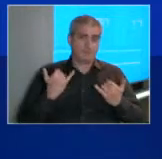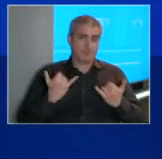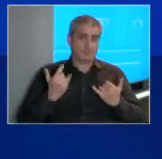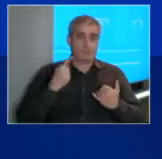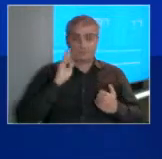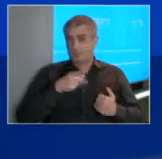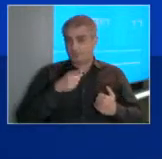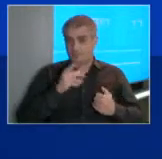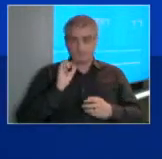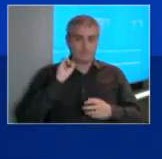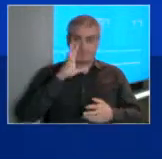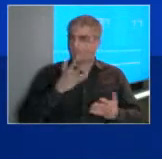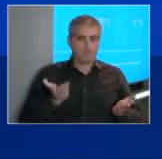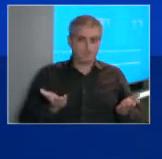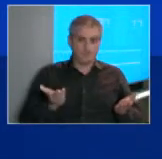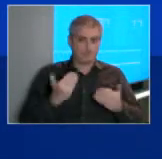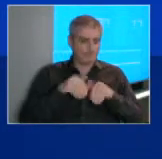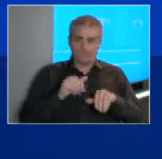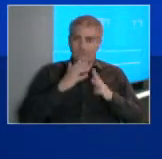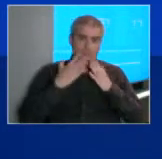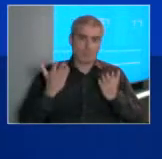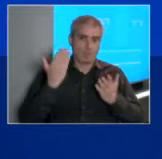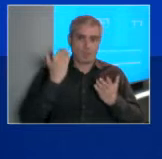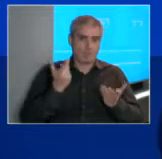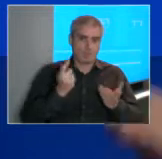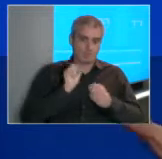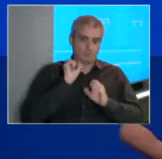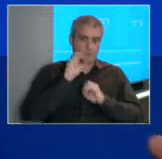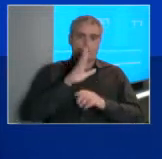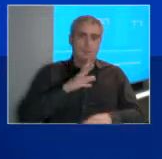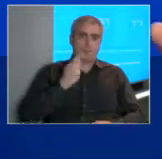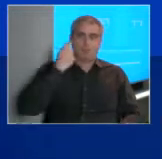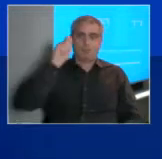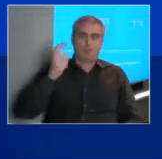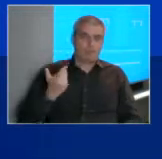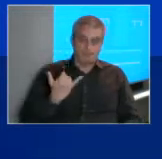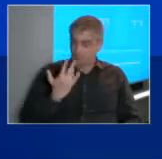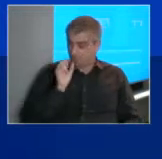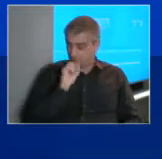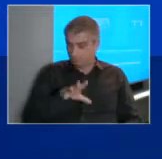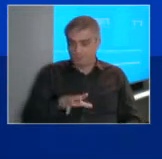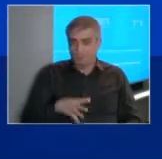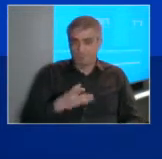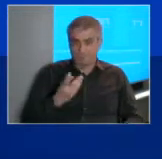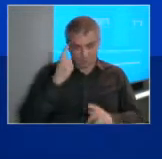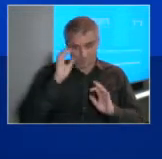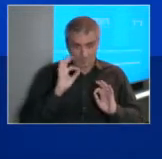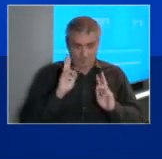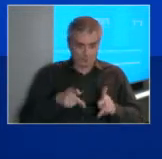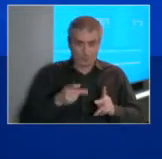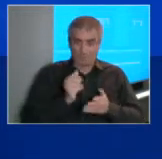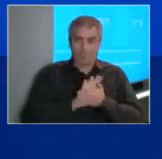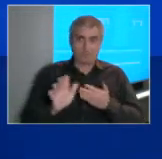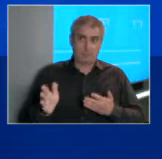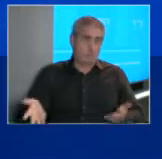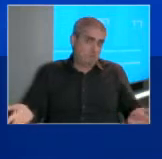כשגם המשלוח, מה המגבלה הכי גדולה שלנו הייתה בעצם המשלוח המאוד מאוד יקר. ברגע שהמשלוח ריאלי, אפשרי, אפילו